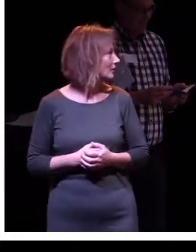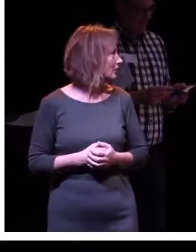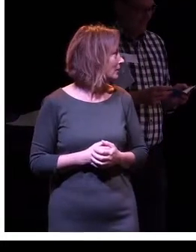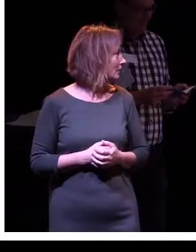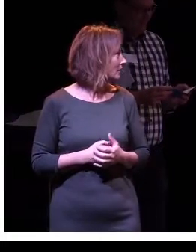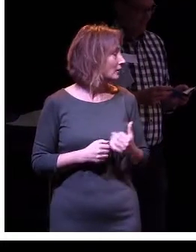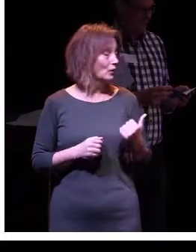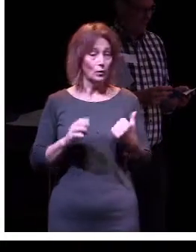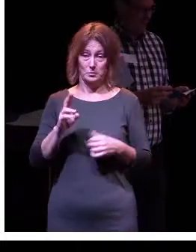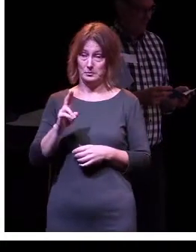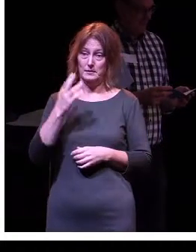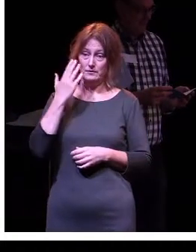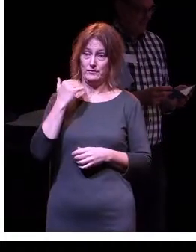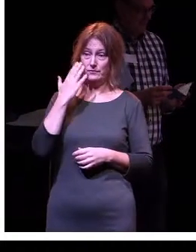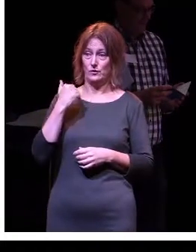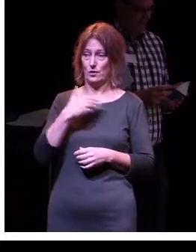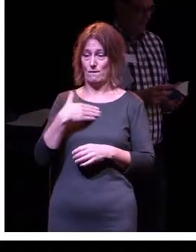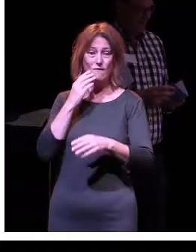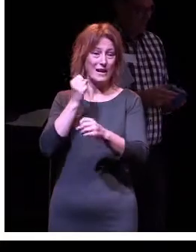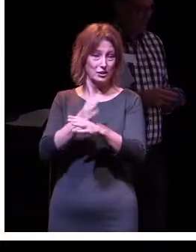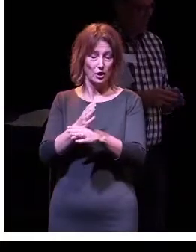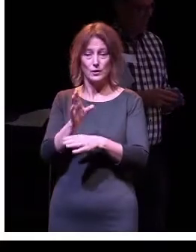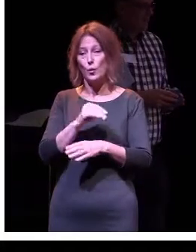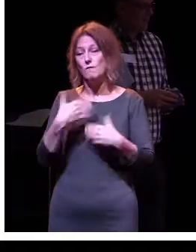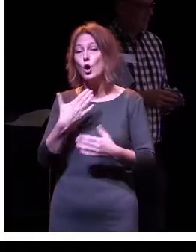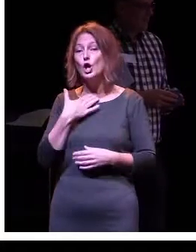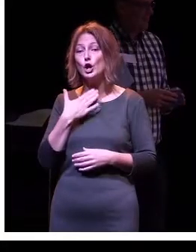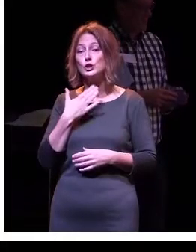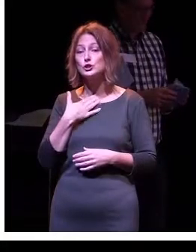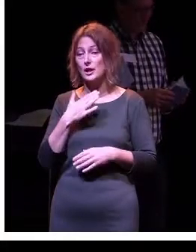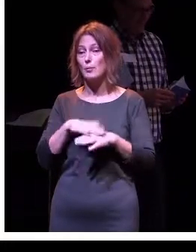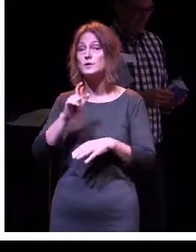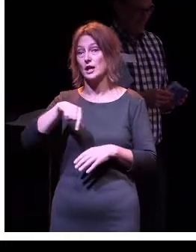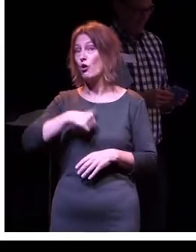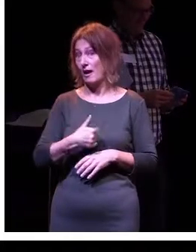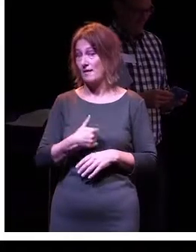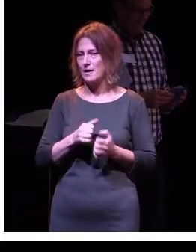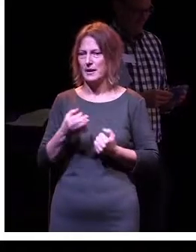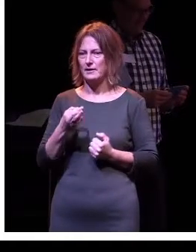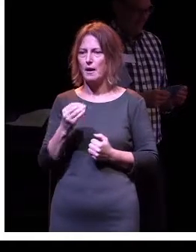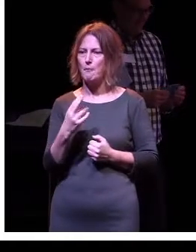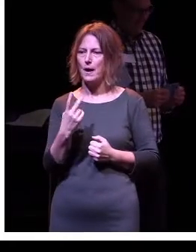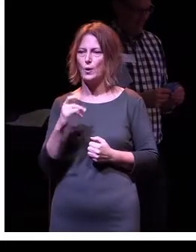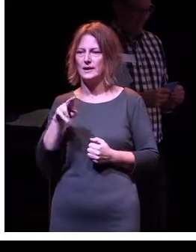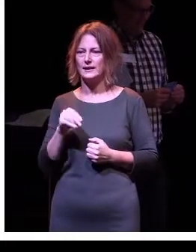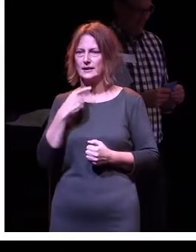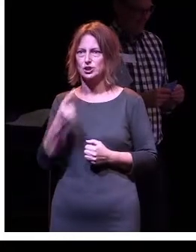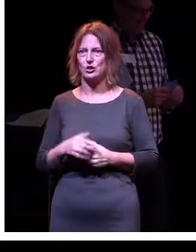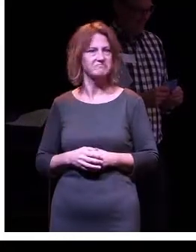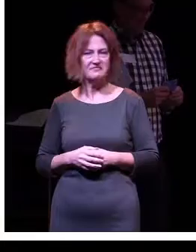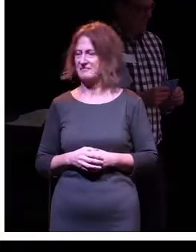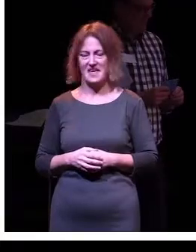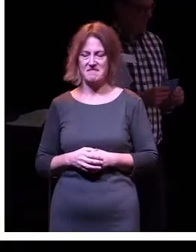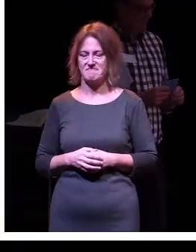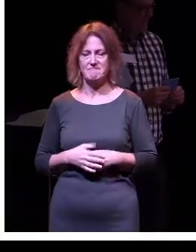Barsk under vår verkstad. Men då sa Paulina, så gör man inte. Så gör man inte i en demokrati. Nej,